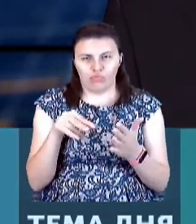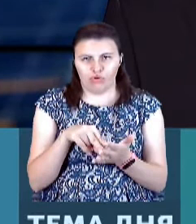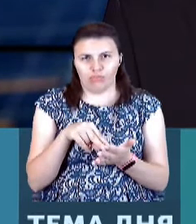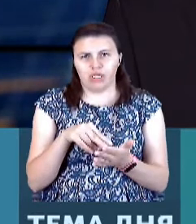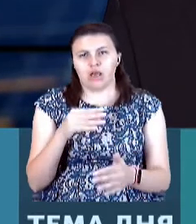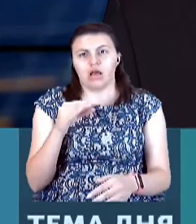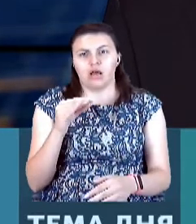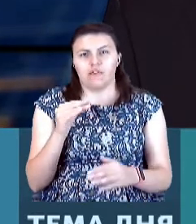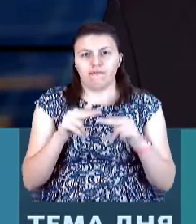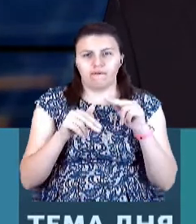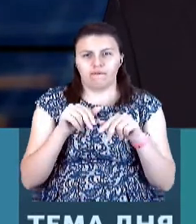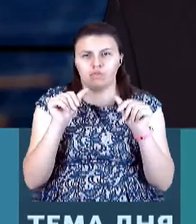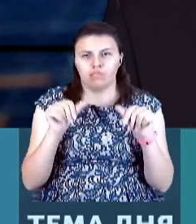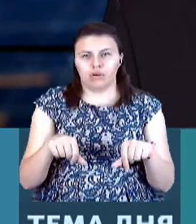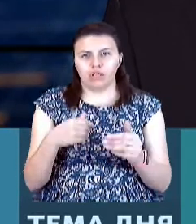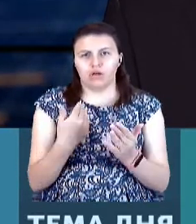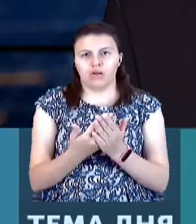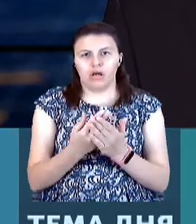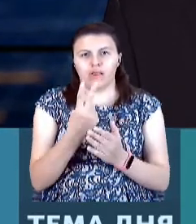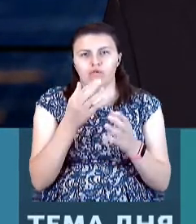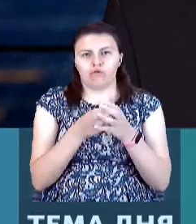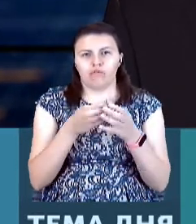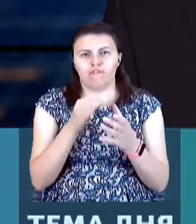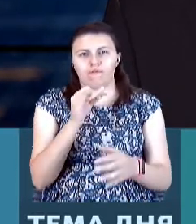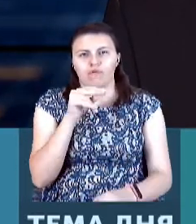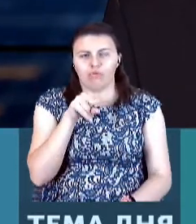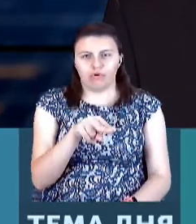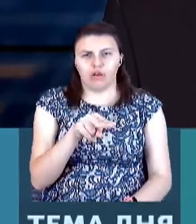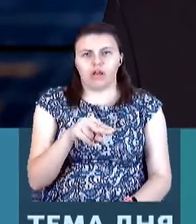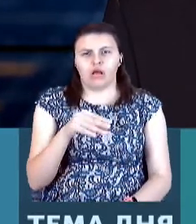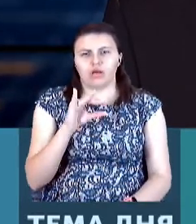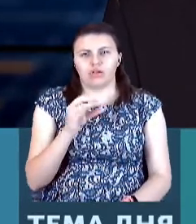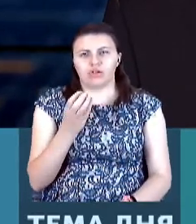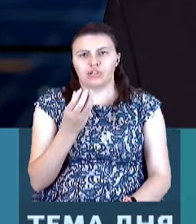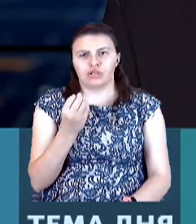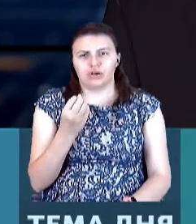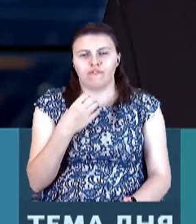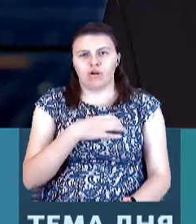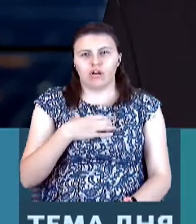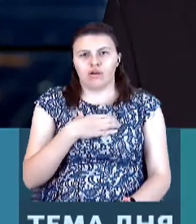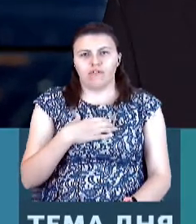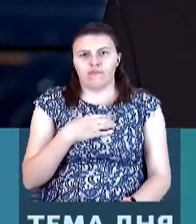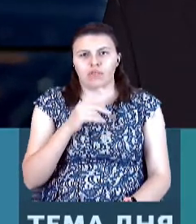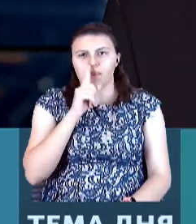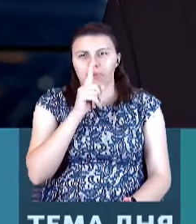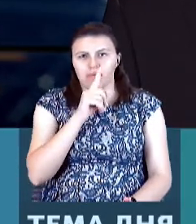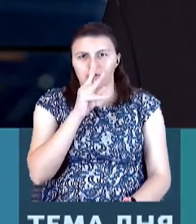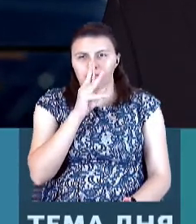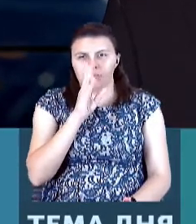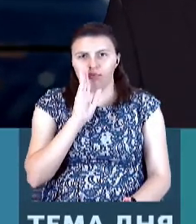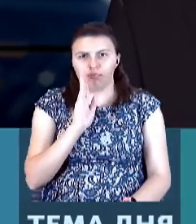формується ставка податку для ФОПів другої групи. І, що дуже важливо, відштовхуючись від мінімальної заробітної плати,